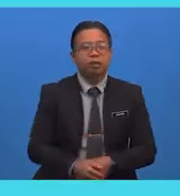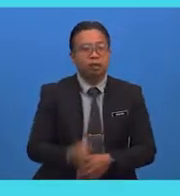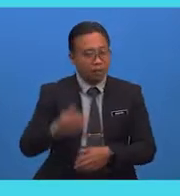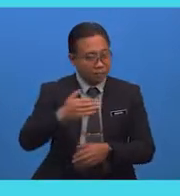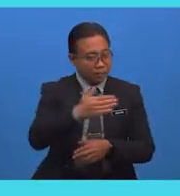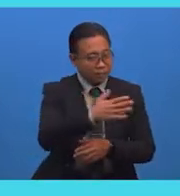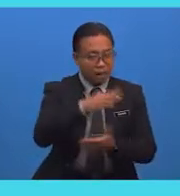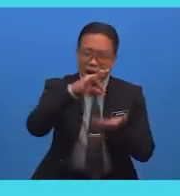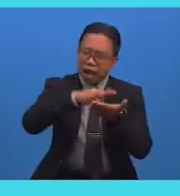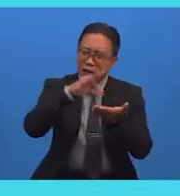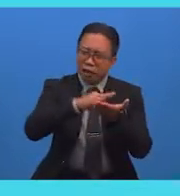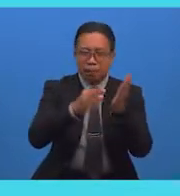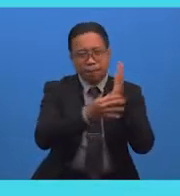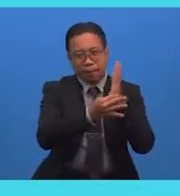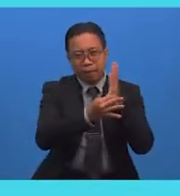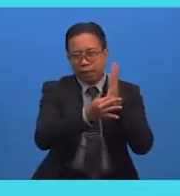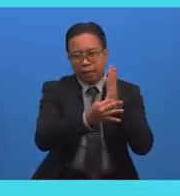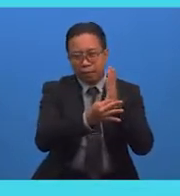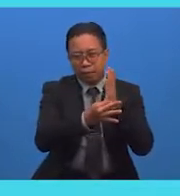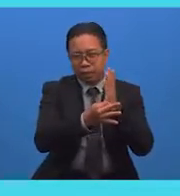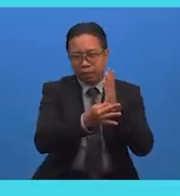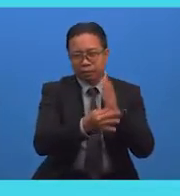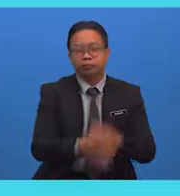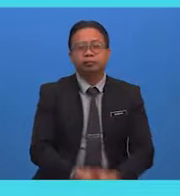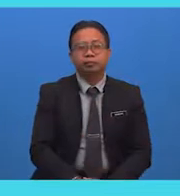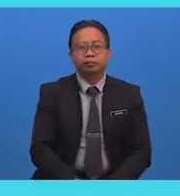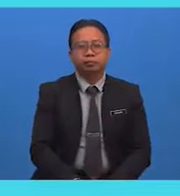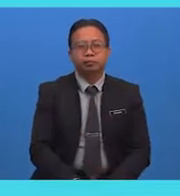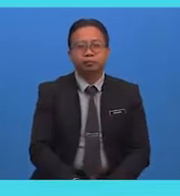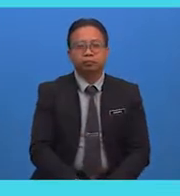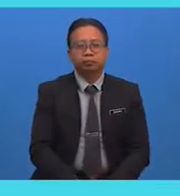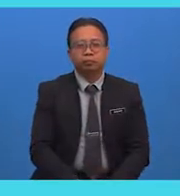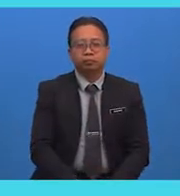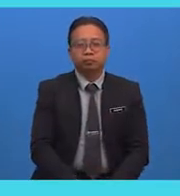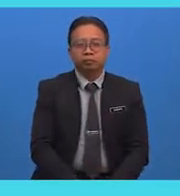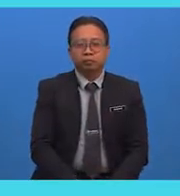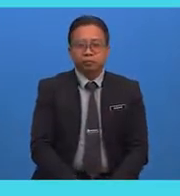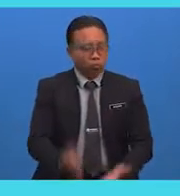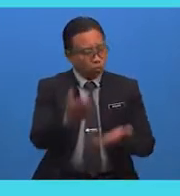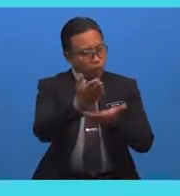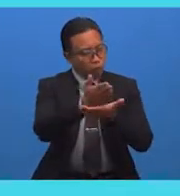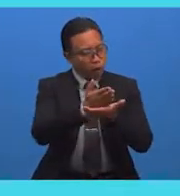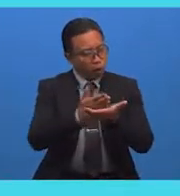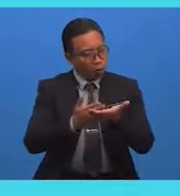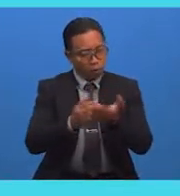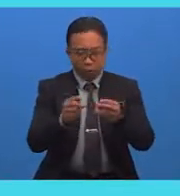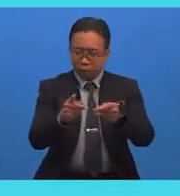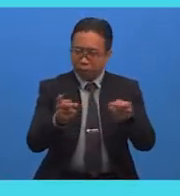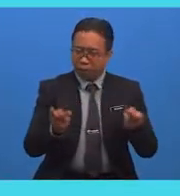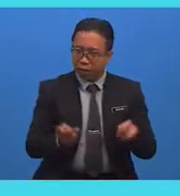ayam, daging dan kekacang. Dan akhir sekali, kuantiti separuh pinggan pula